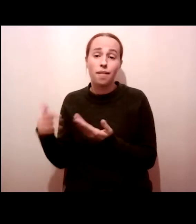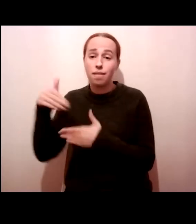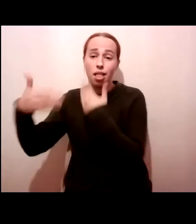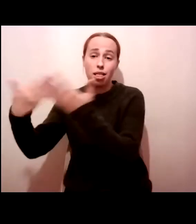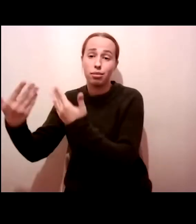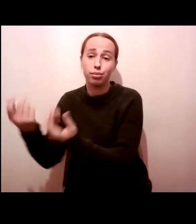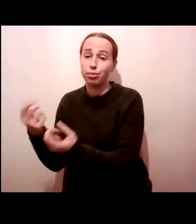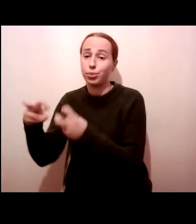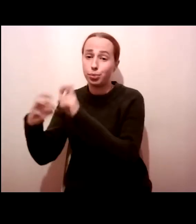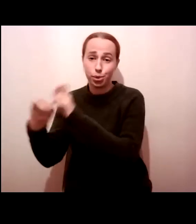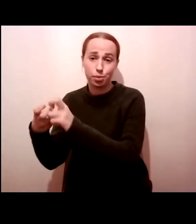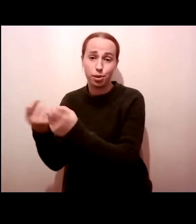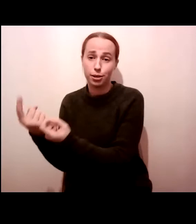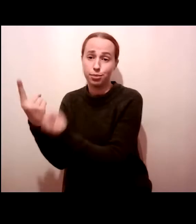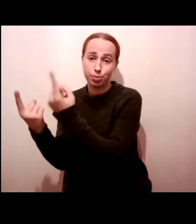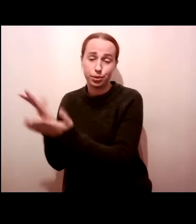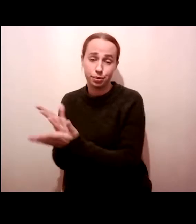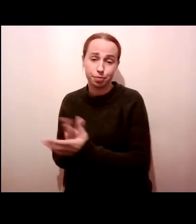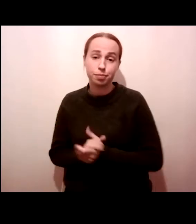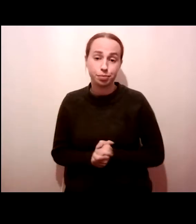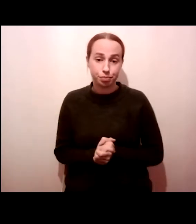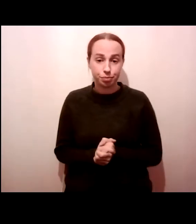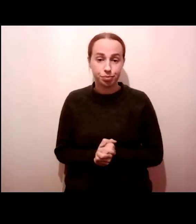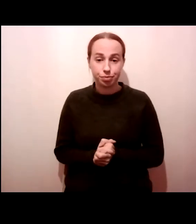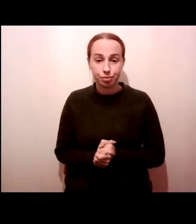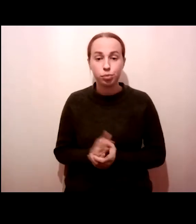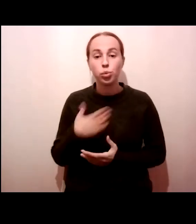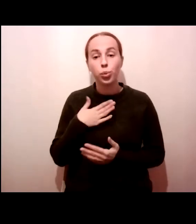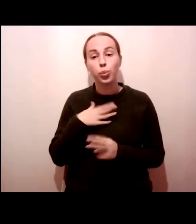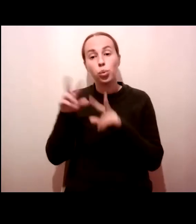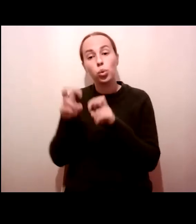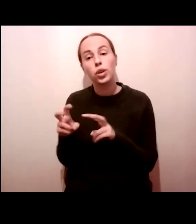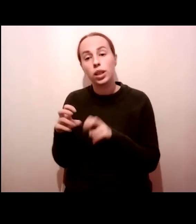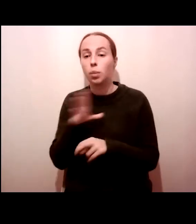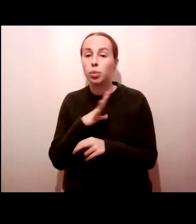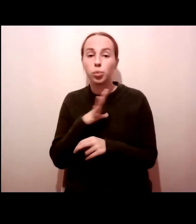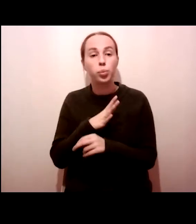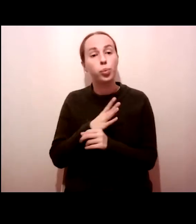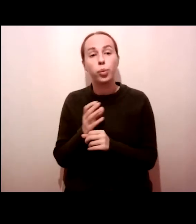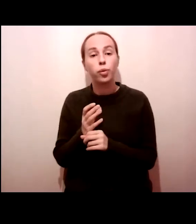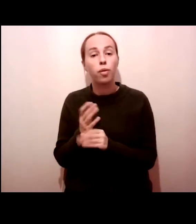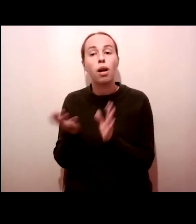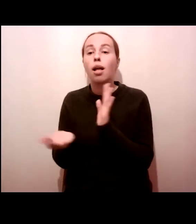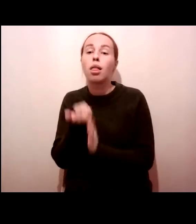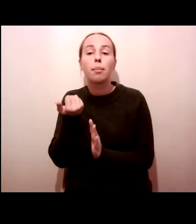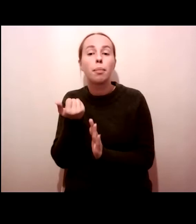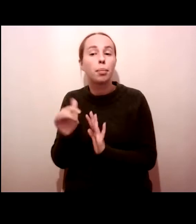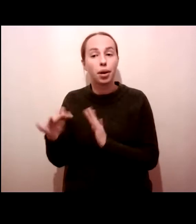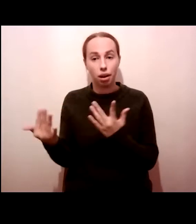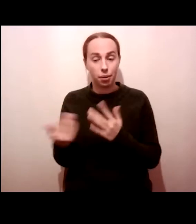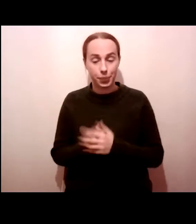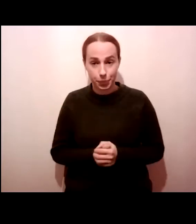Ir mūsų tyrimas taip pat labai parodė pavojingas tendencijas, kad